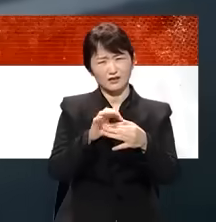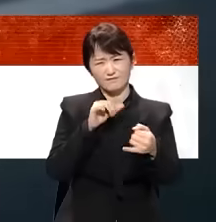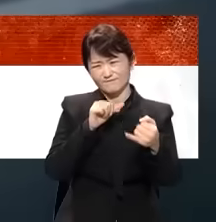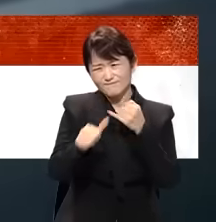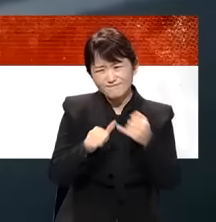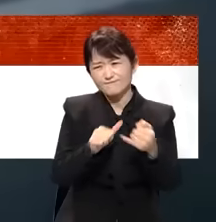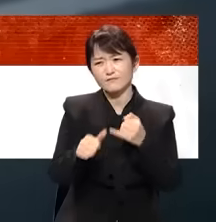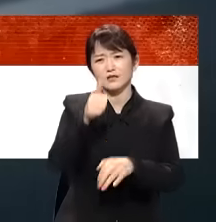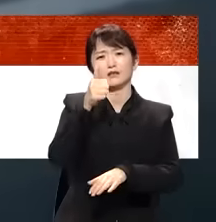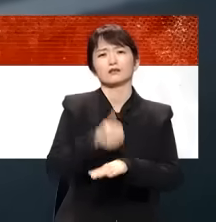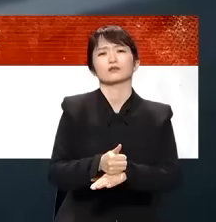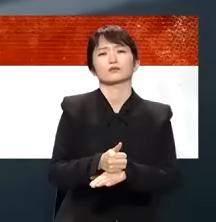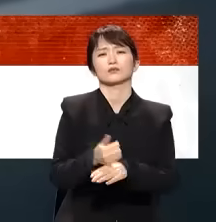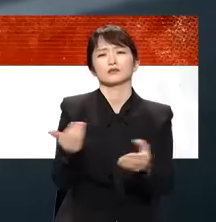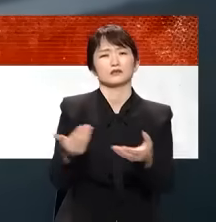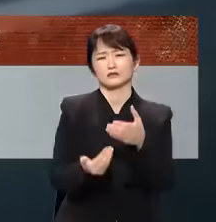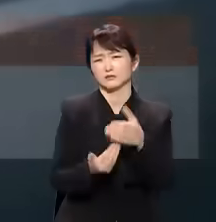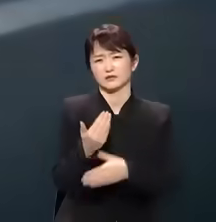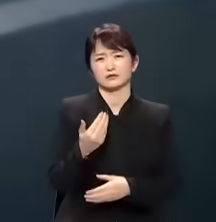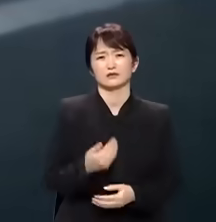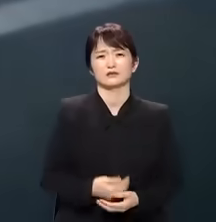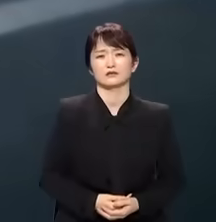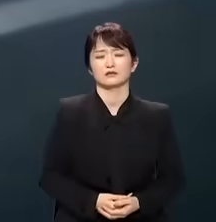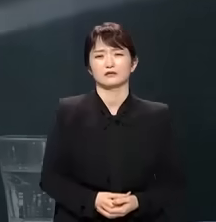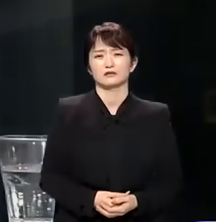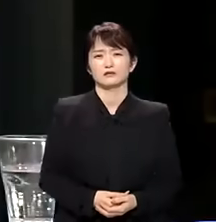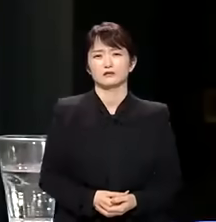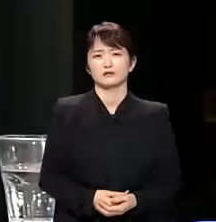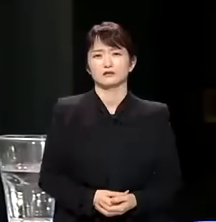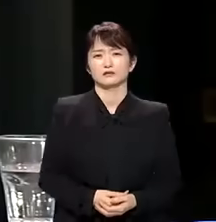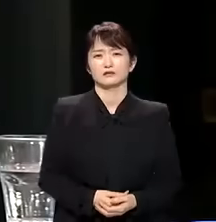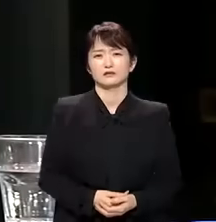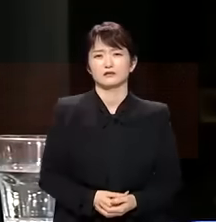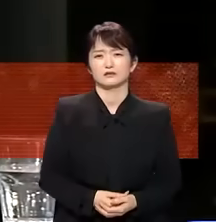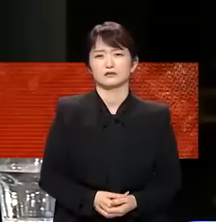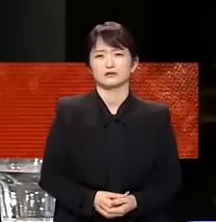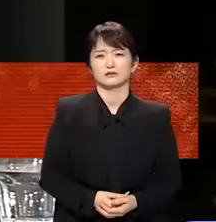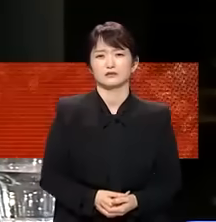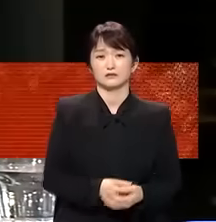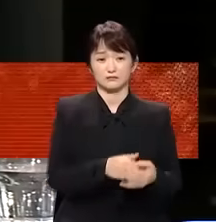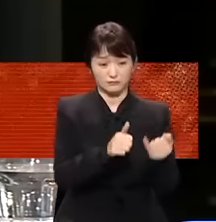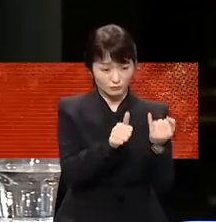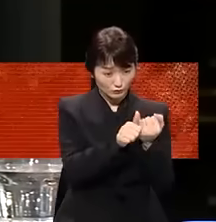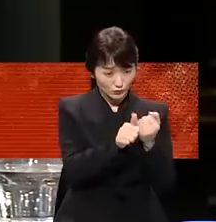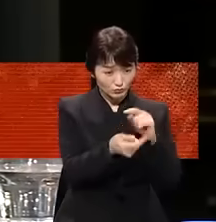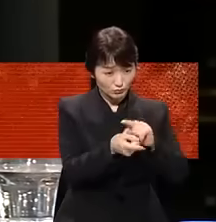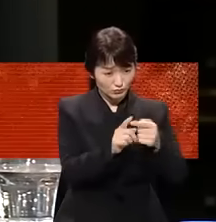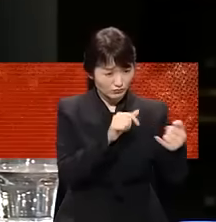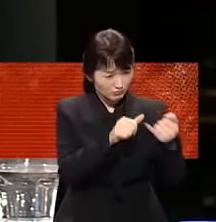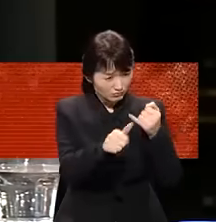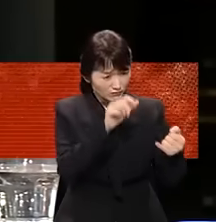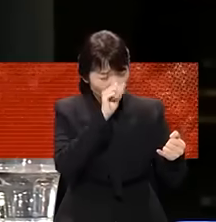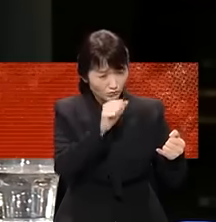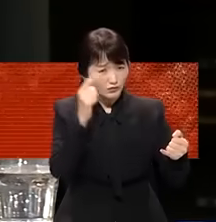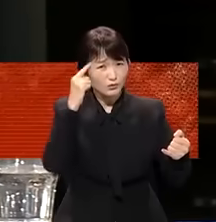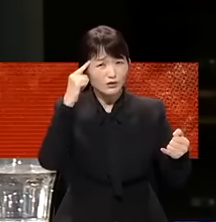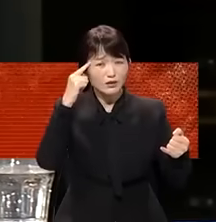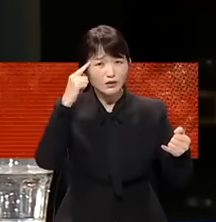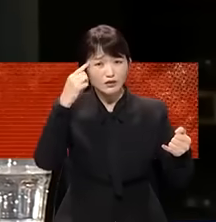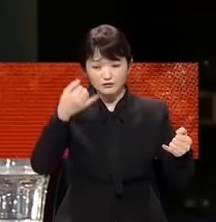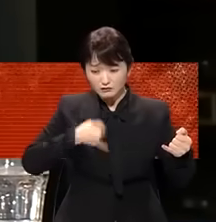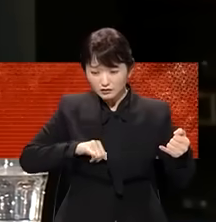그래도 결국은 일 터져 부었구만 아니 자기들끼리 싸우는 거 좋은데 그 왜 애한테